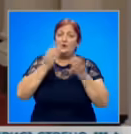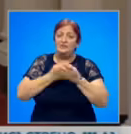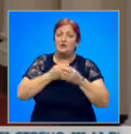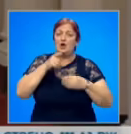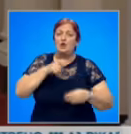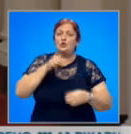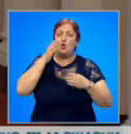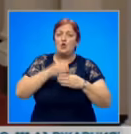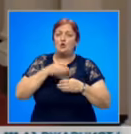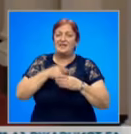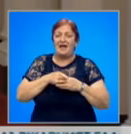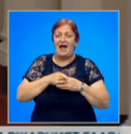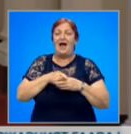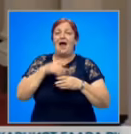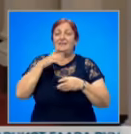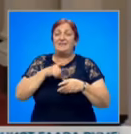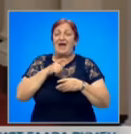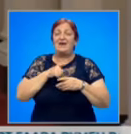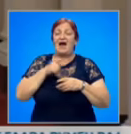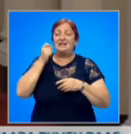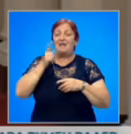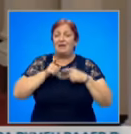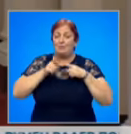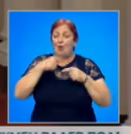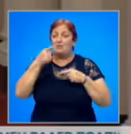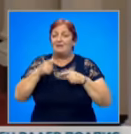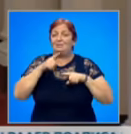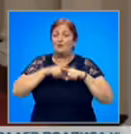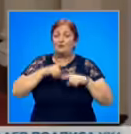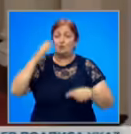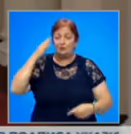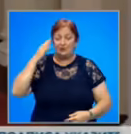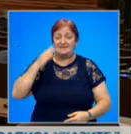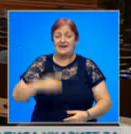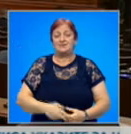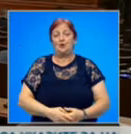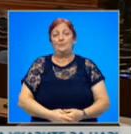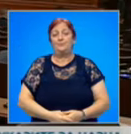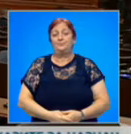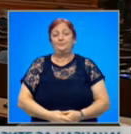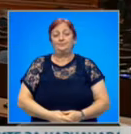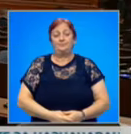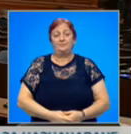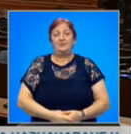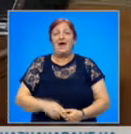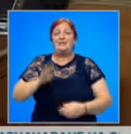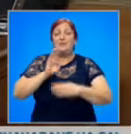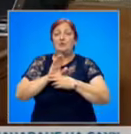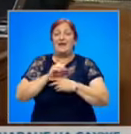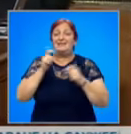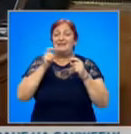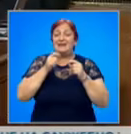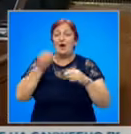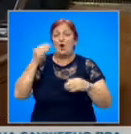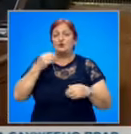които досега стопанисваше главния прокурор, преминават към правосъдното министерство. Вижте подробностите. Депутатите се